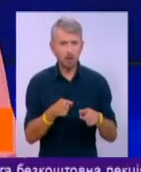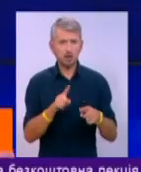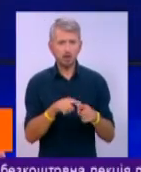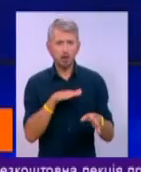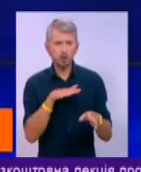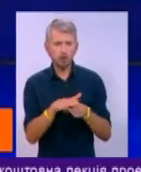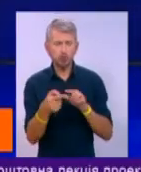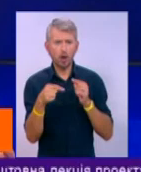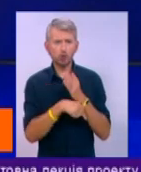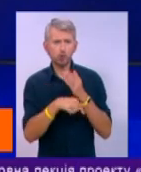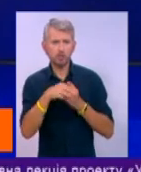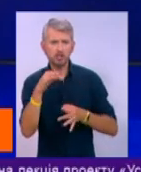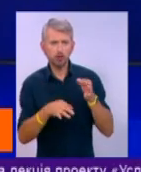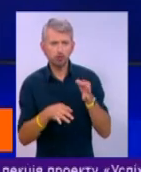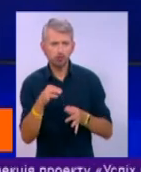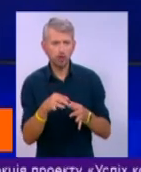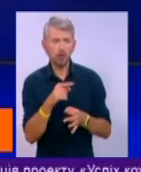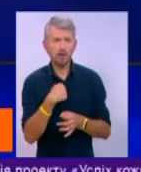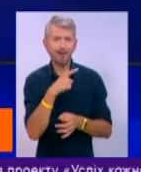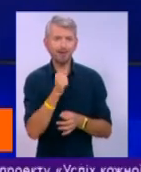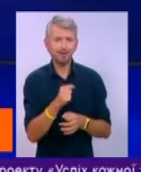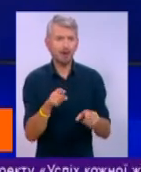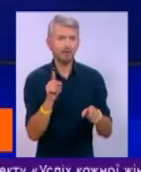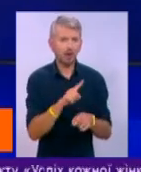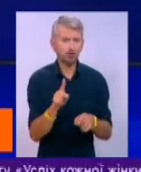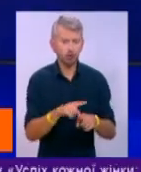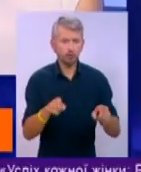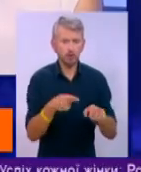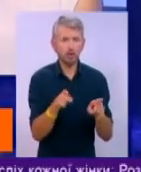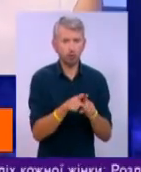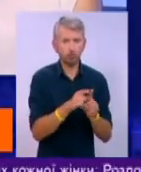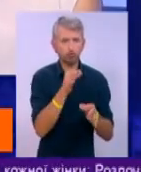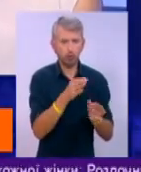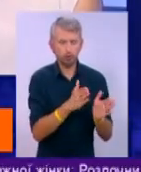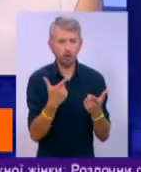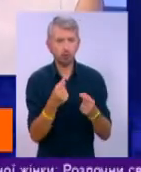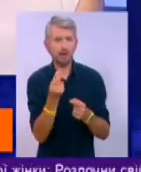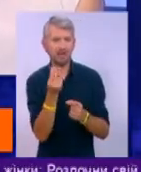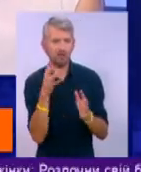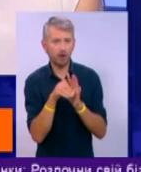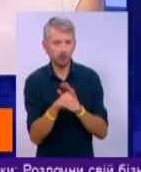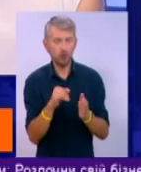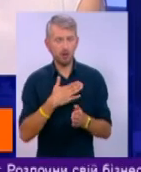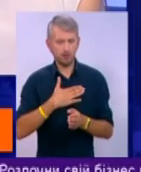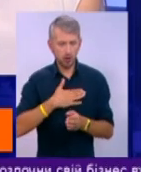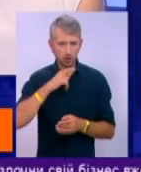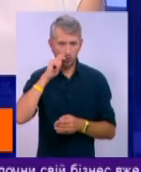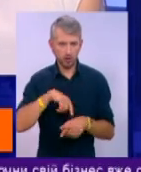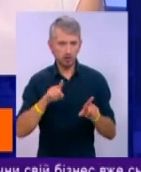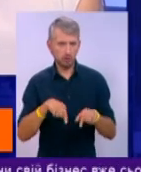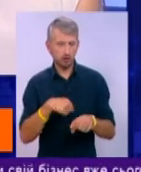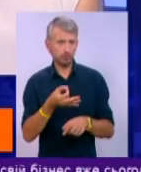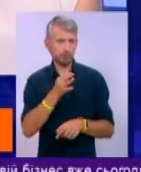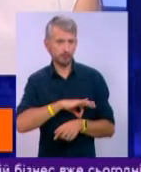абсолютно антикорупційний суд, абсолютно. Я за те, щоб створити саме таку судову систему, де інвестори, і, до речі, і нашим вітчизняним теж тоді